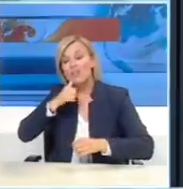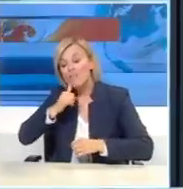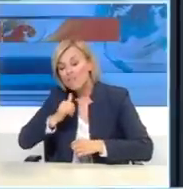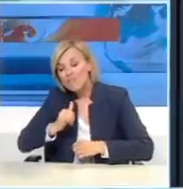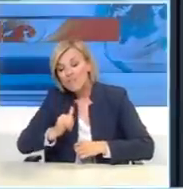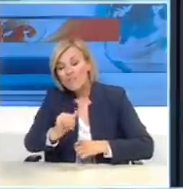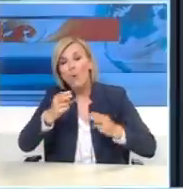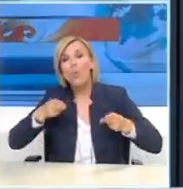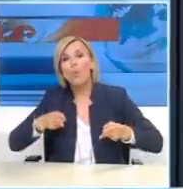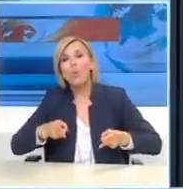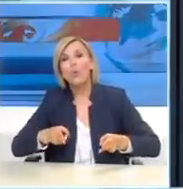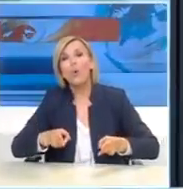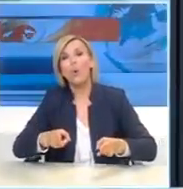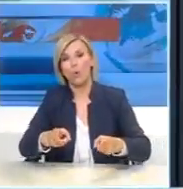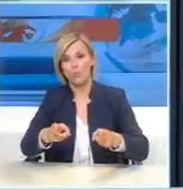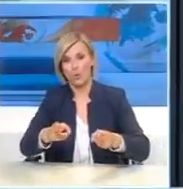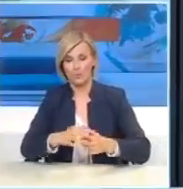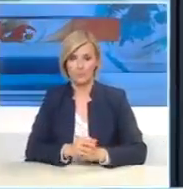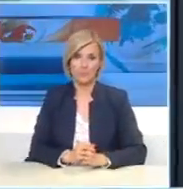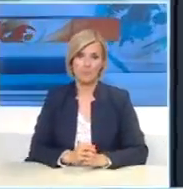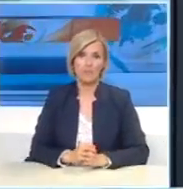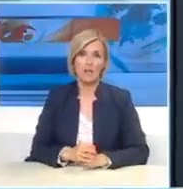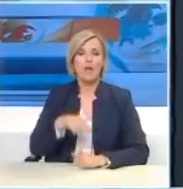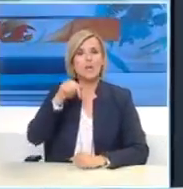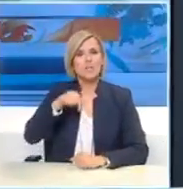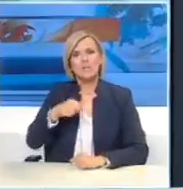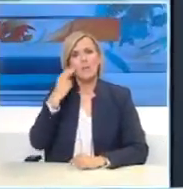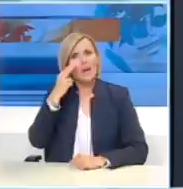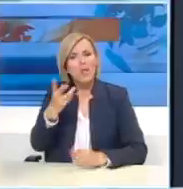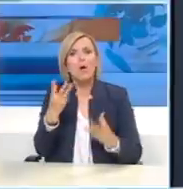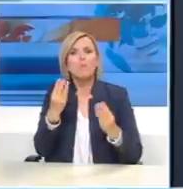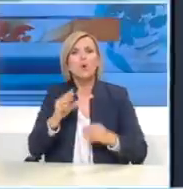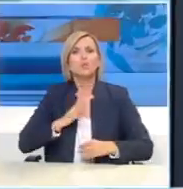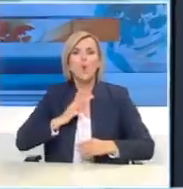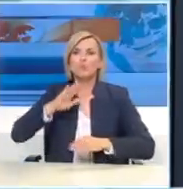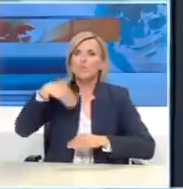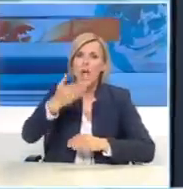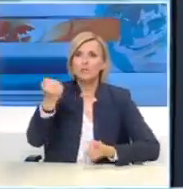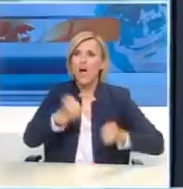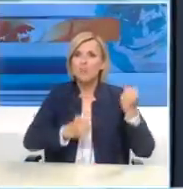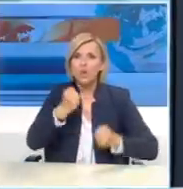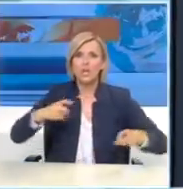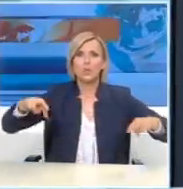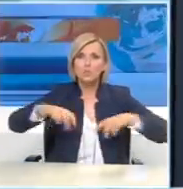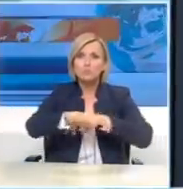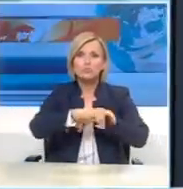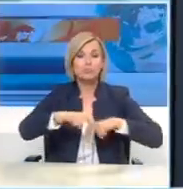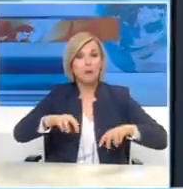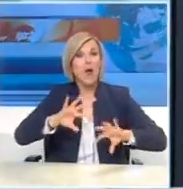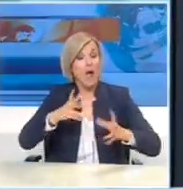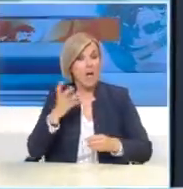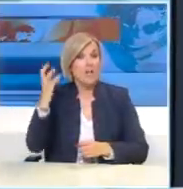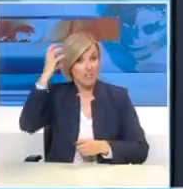τη στιγμή. Δεδομένου ότι σήμερα παρατηρήθηκε αυξημένη κίνηση και λόγω του καιρού, θέλω να υπενθυμίσω ότι τα περιοριστικά μέτρα